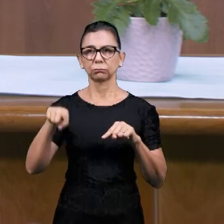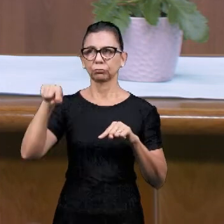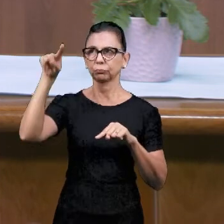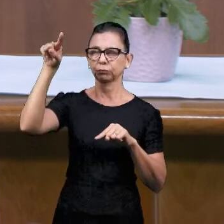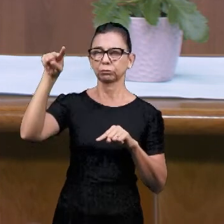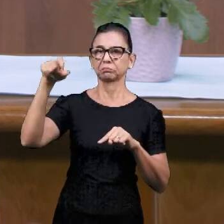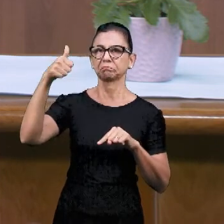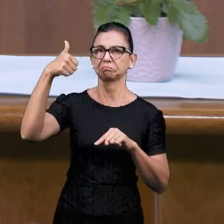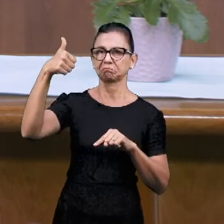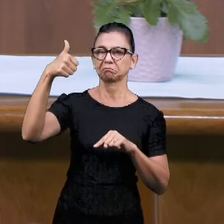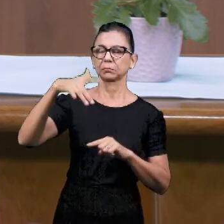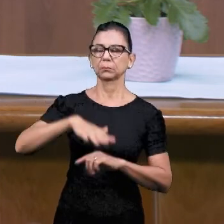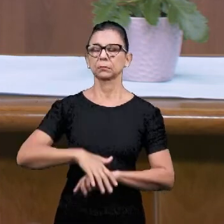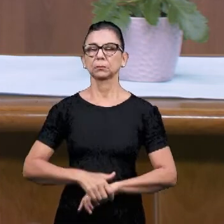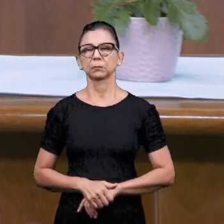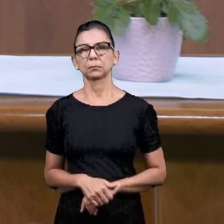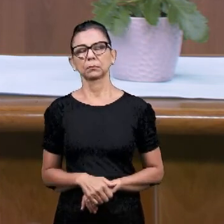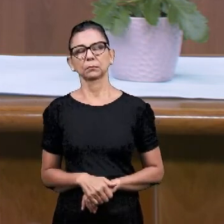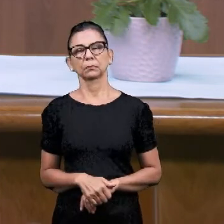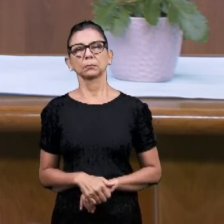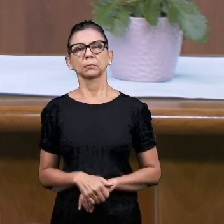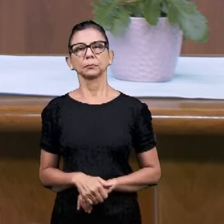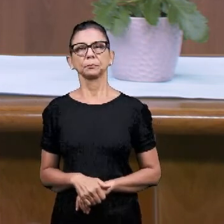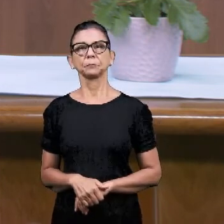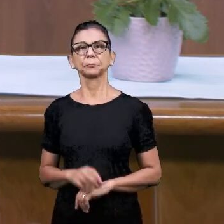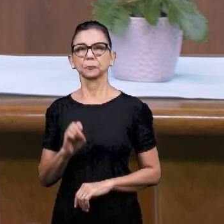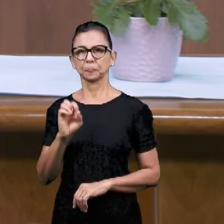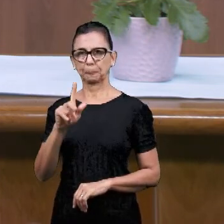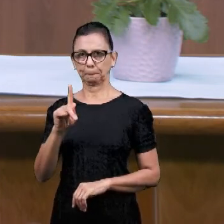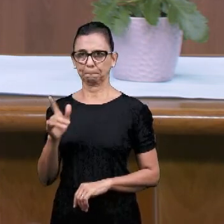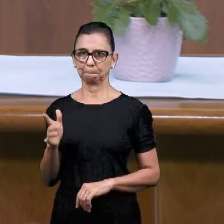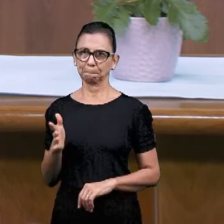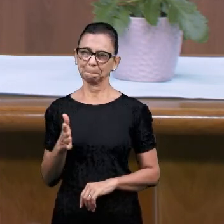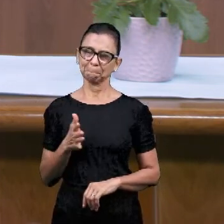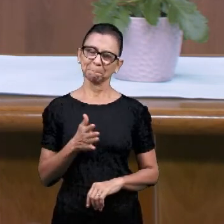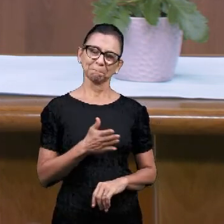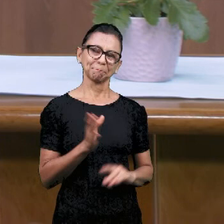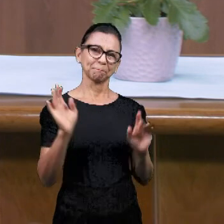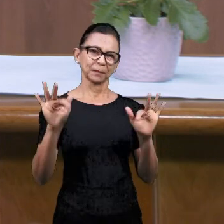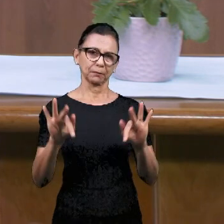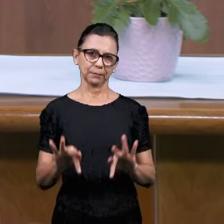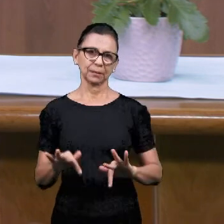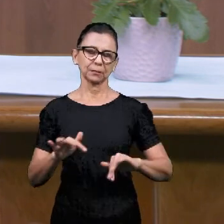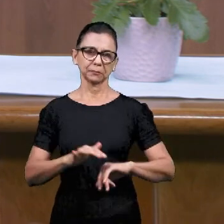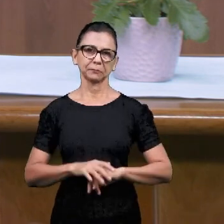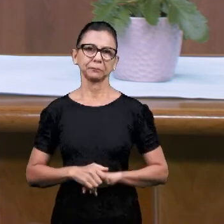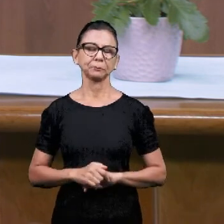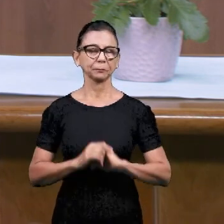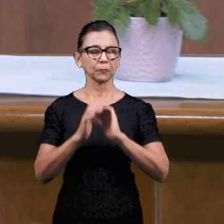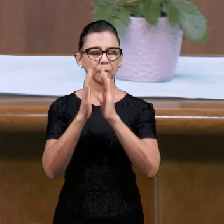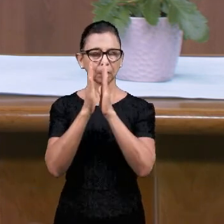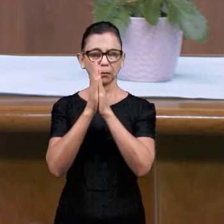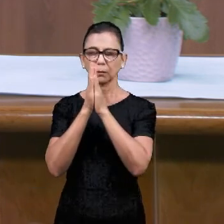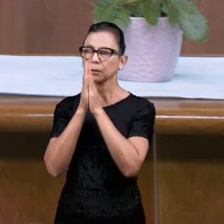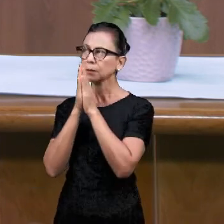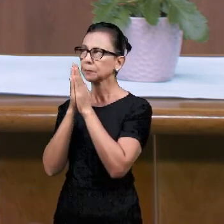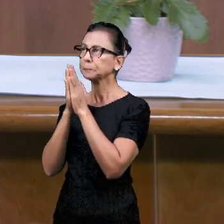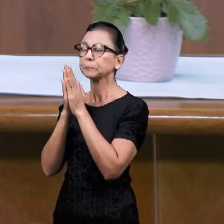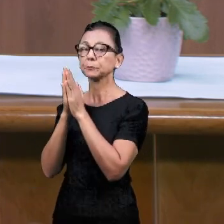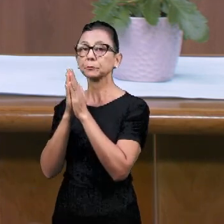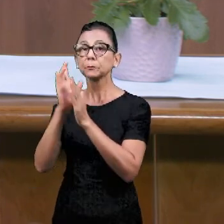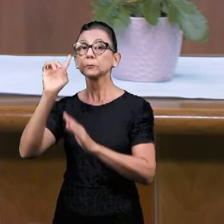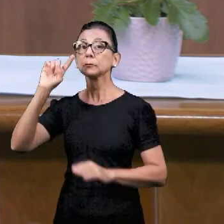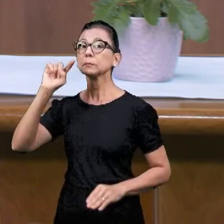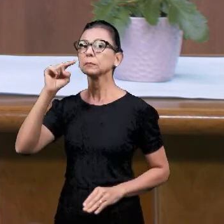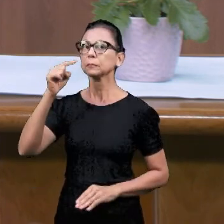notable dans les cultes par le petit matin. Très bien, nous arrivons à la fin, nous allons prier au Seigneur, et après la